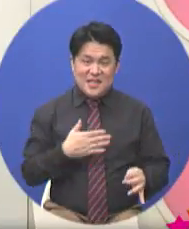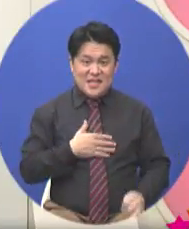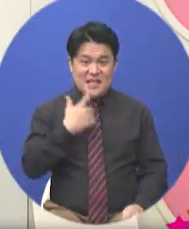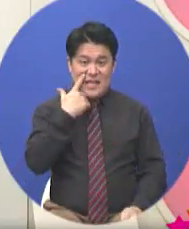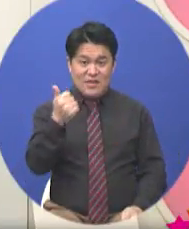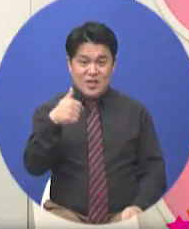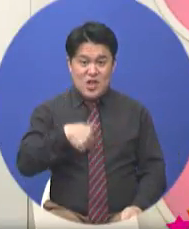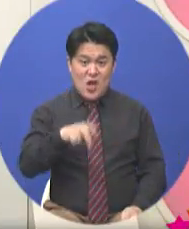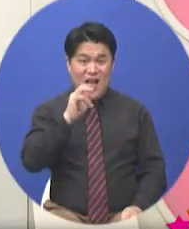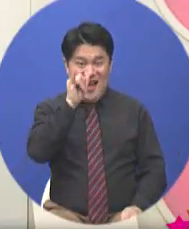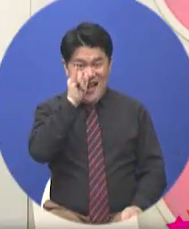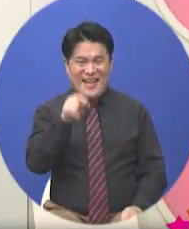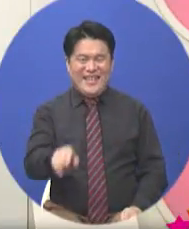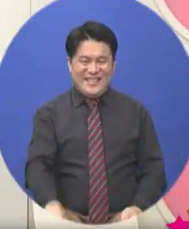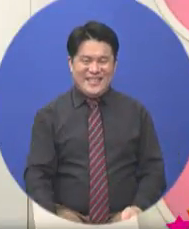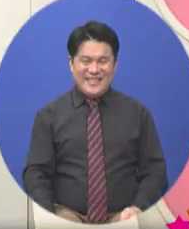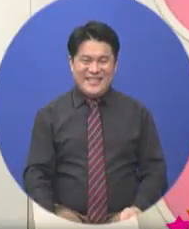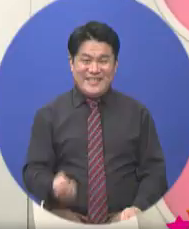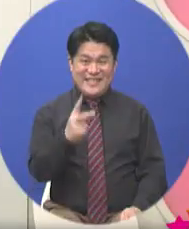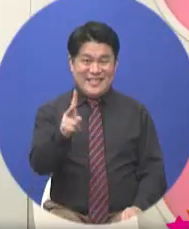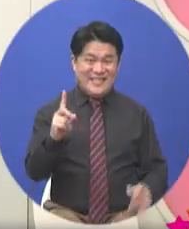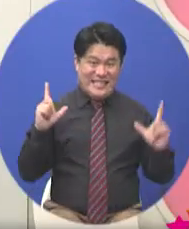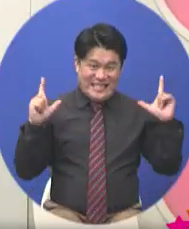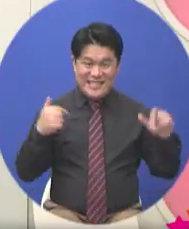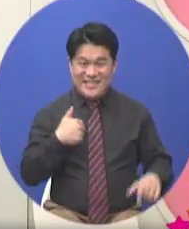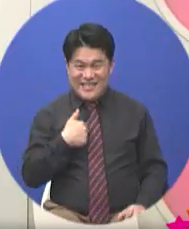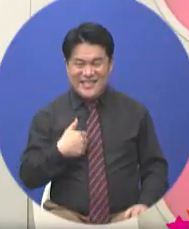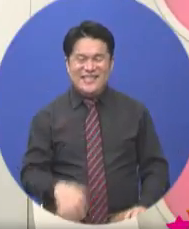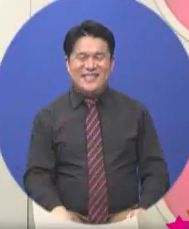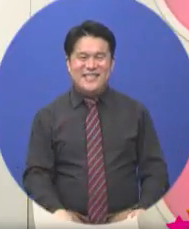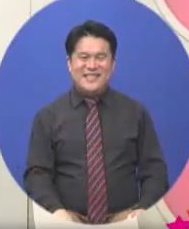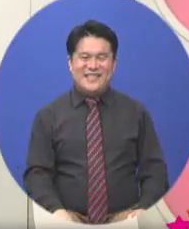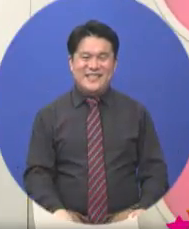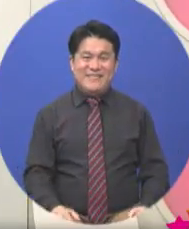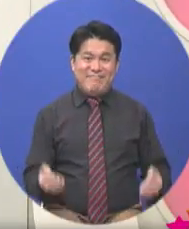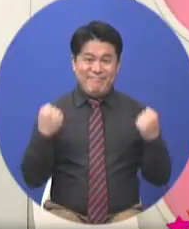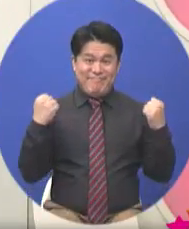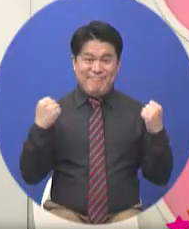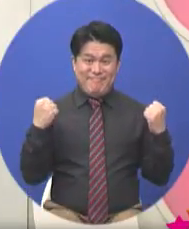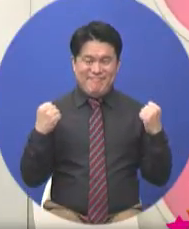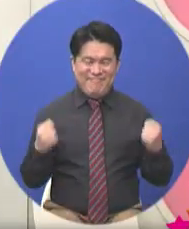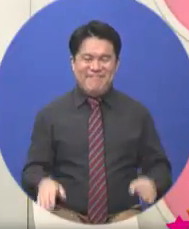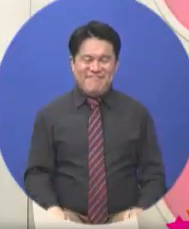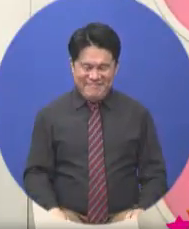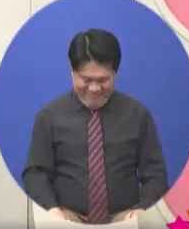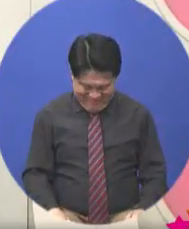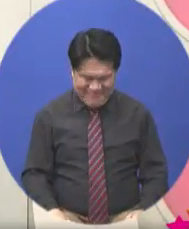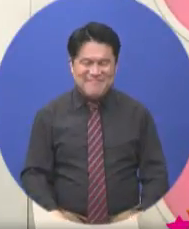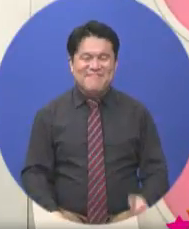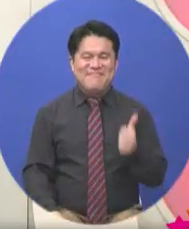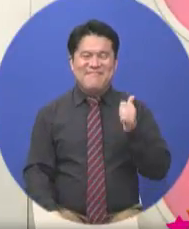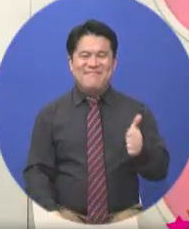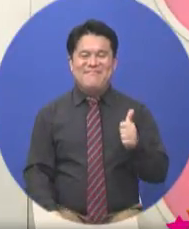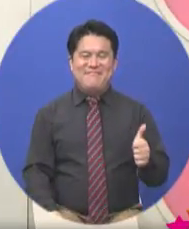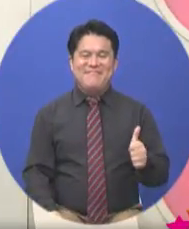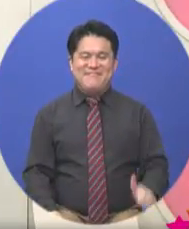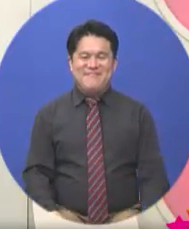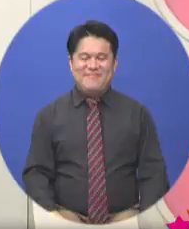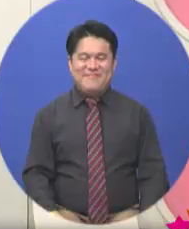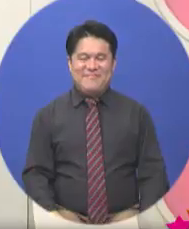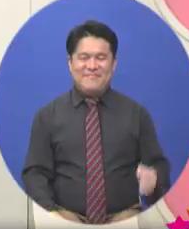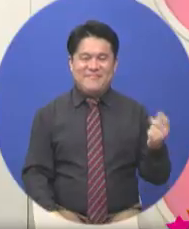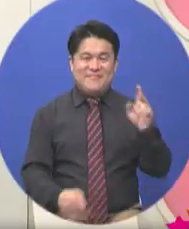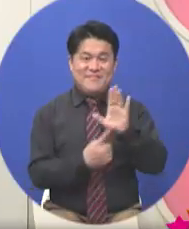여기 노래한다. 텔미 나온다. 자, 그래, 건강해그라. 네, 아유, 네. 좋습니다. 오늘 네.